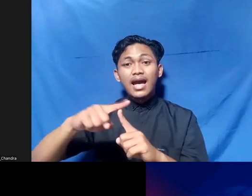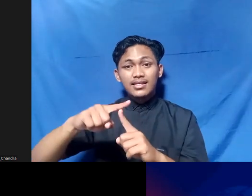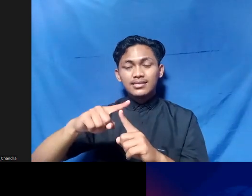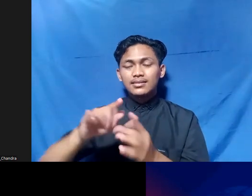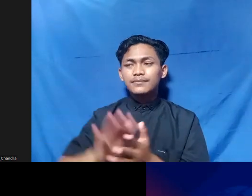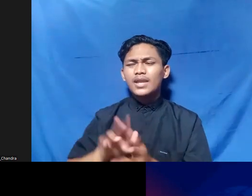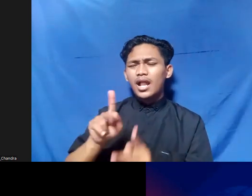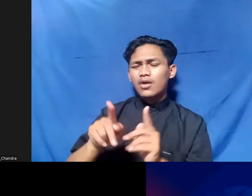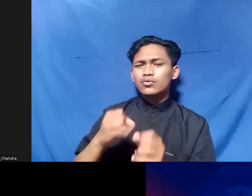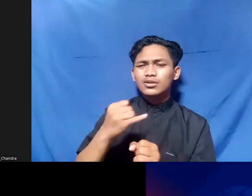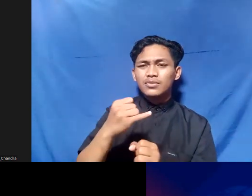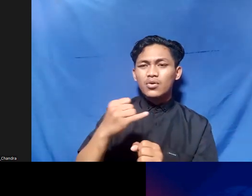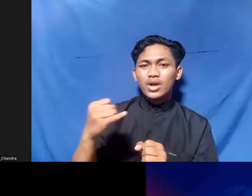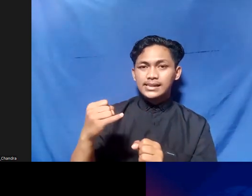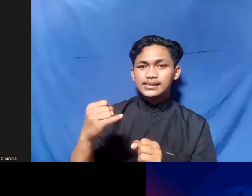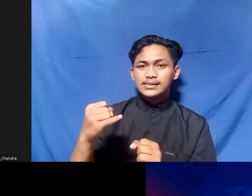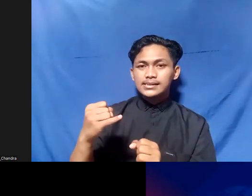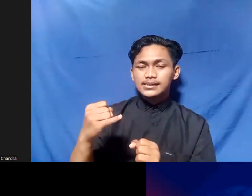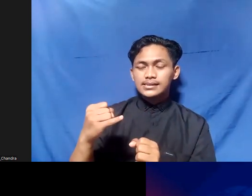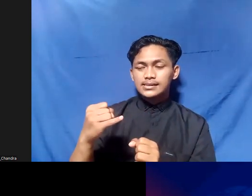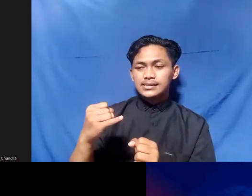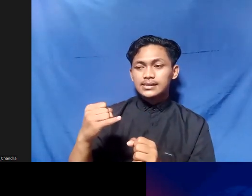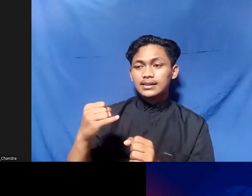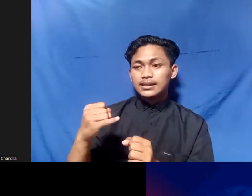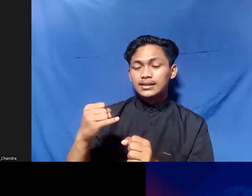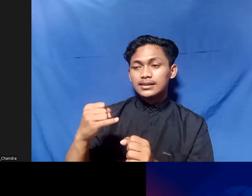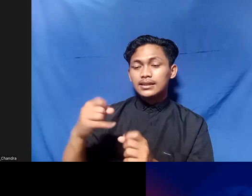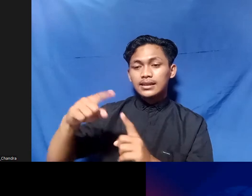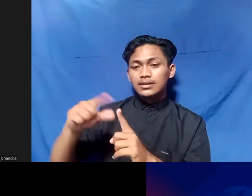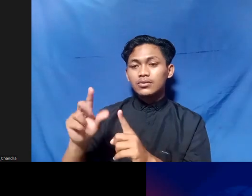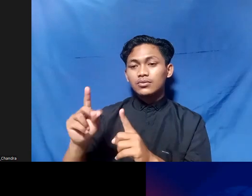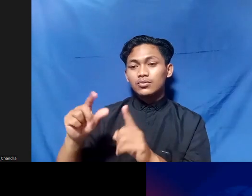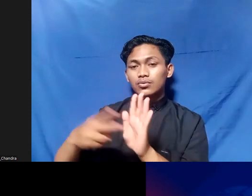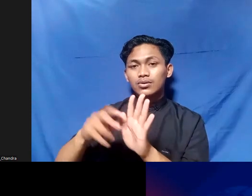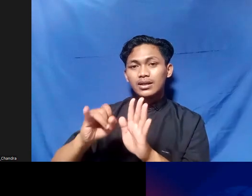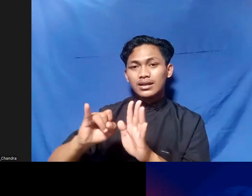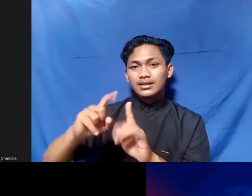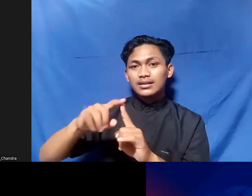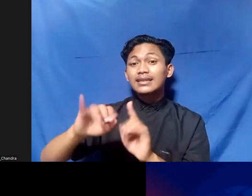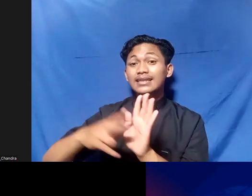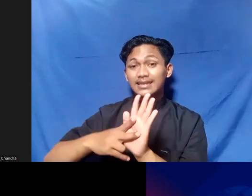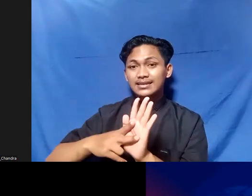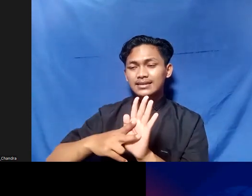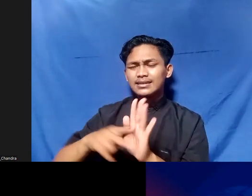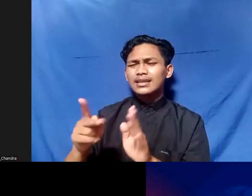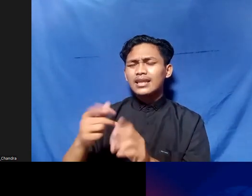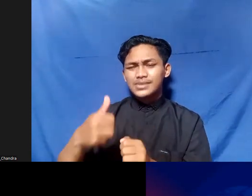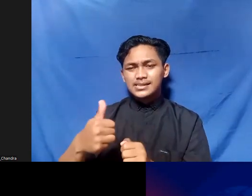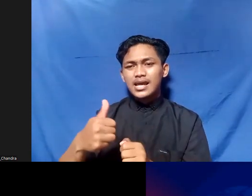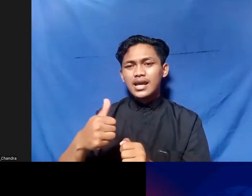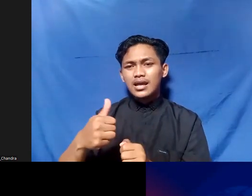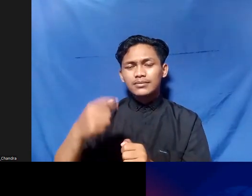di tunitin itu kita bisa mengakalinya dengan parafrase ya Jadi bukan dengan